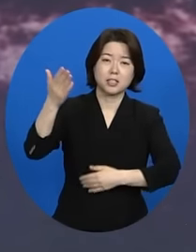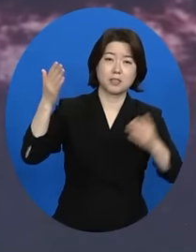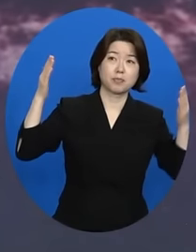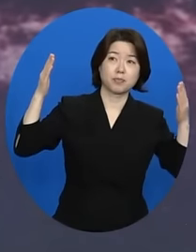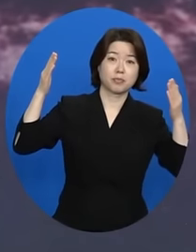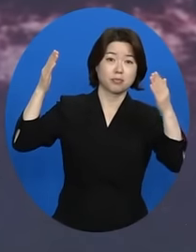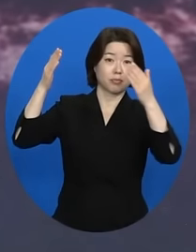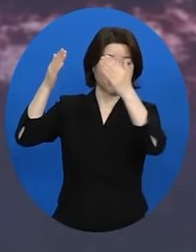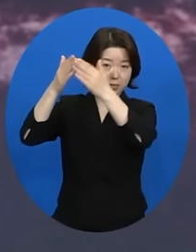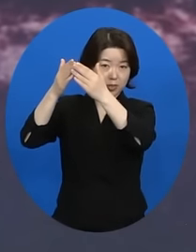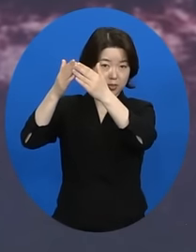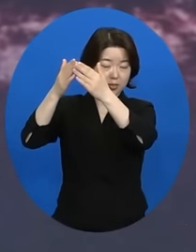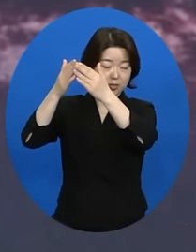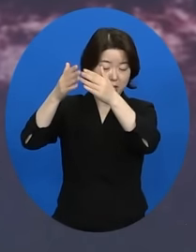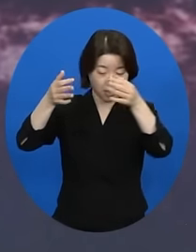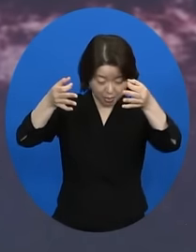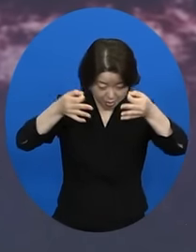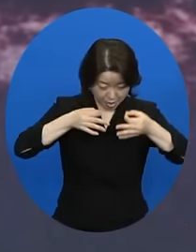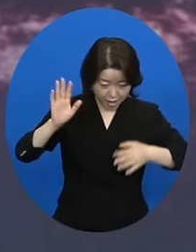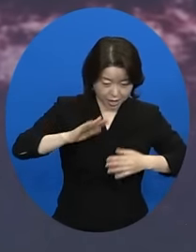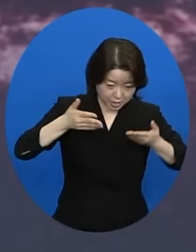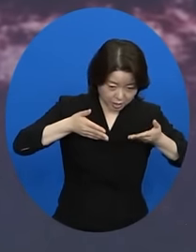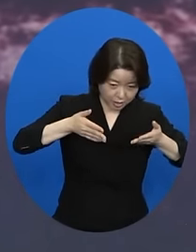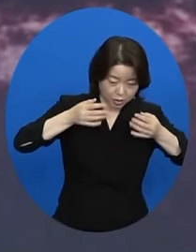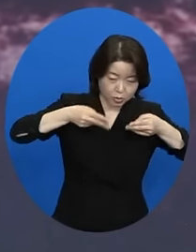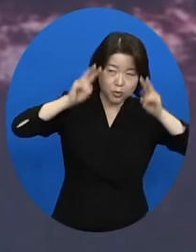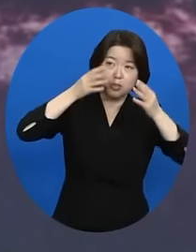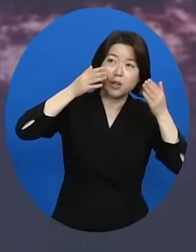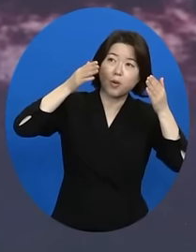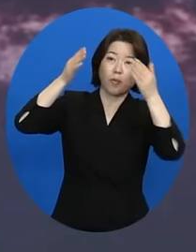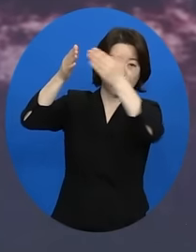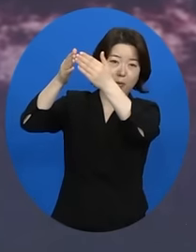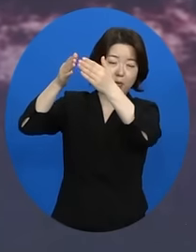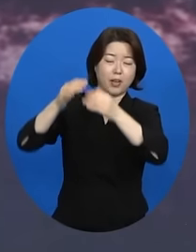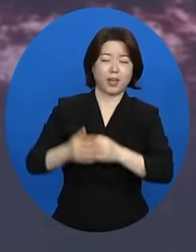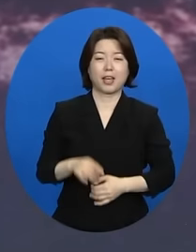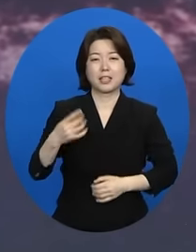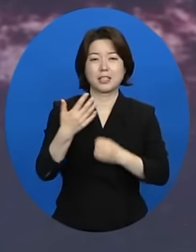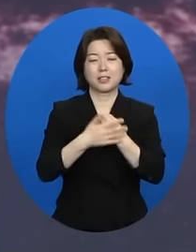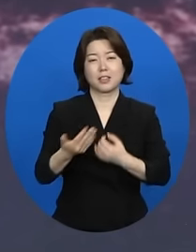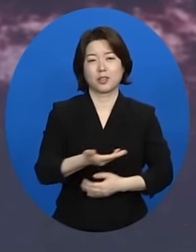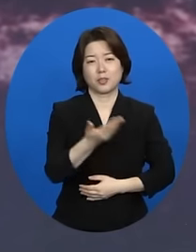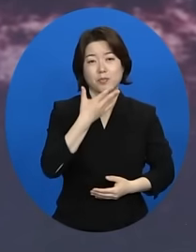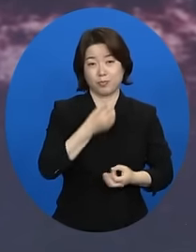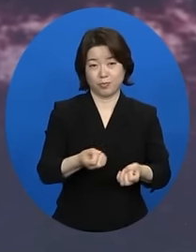초점이 이제 맞춰지더라는 것이죠. 이 은혜가 여러분들에게 있기를 축복합니다.